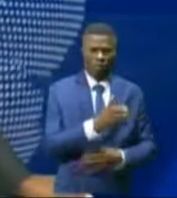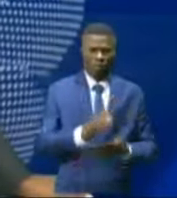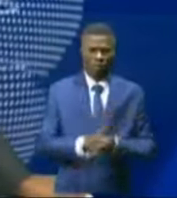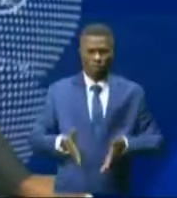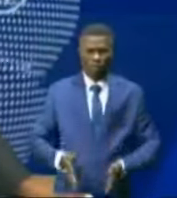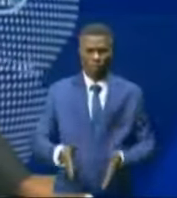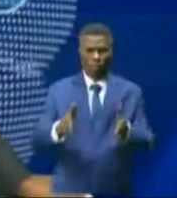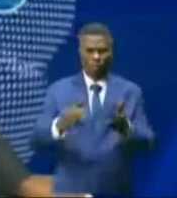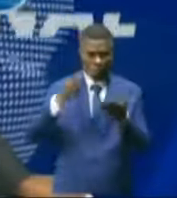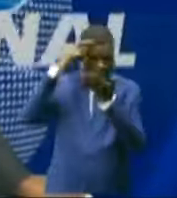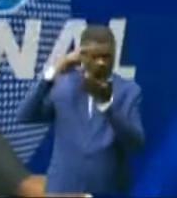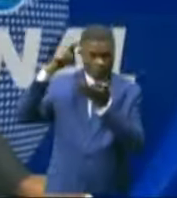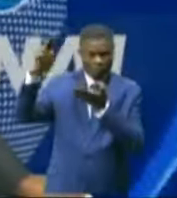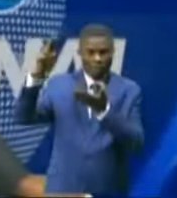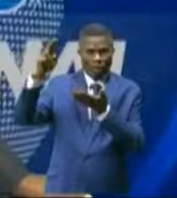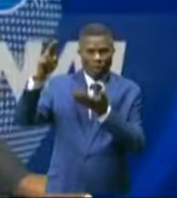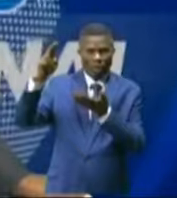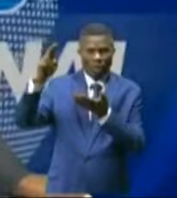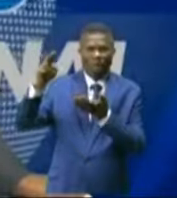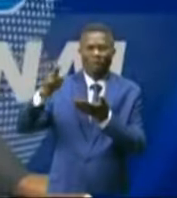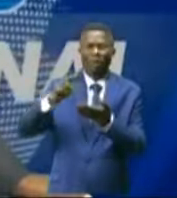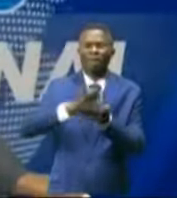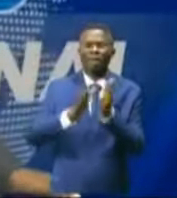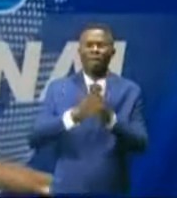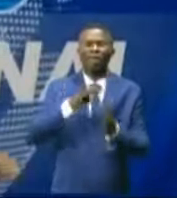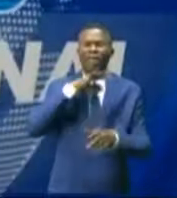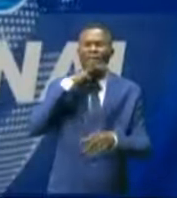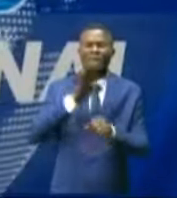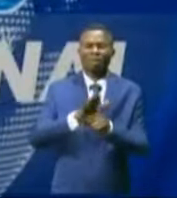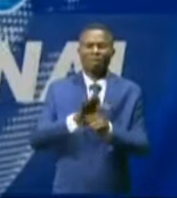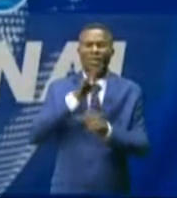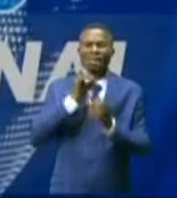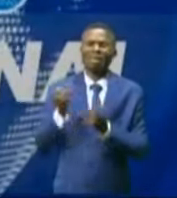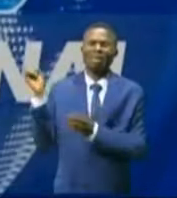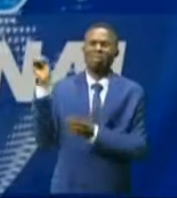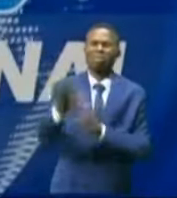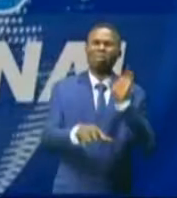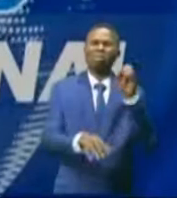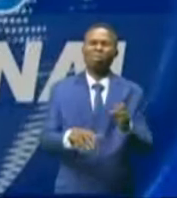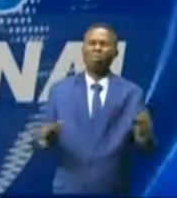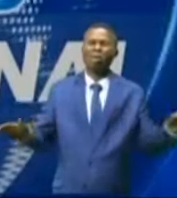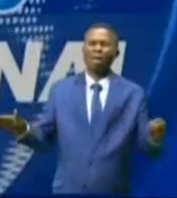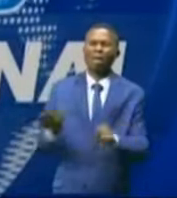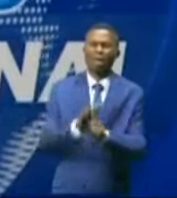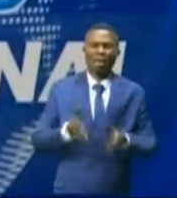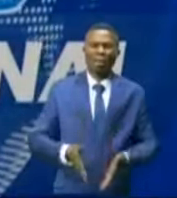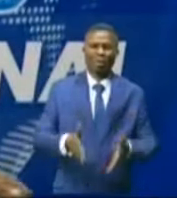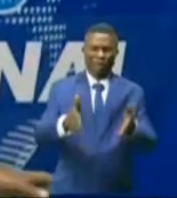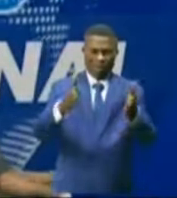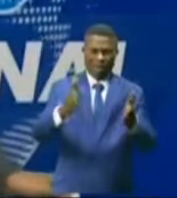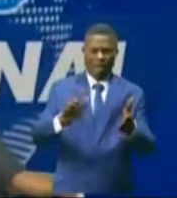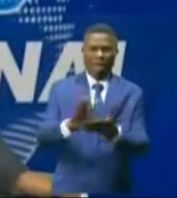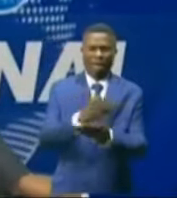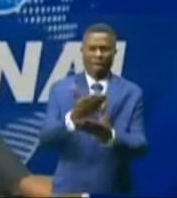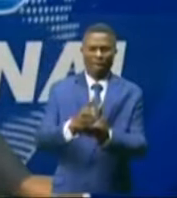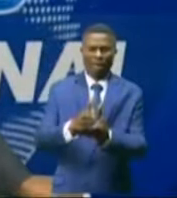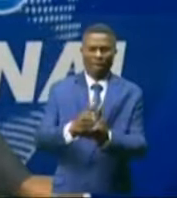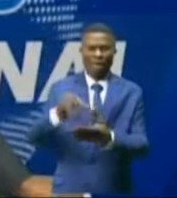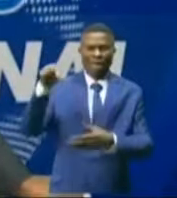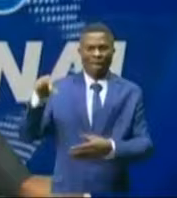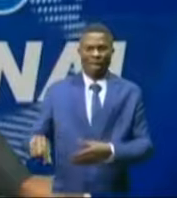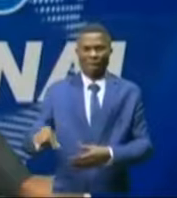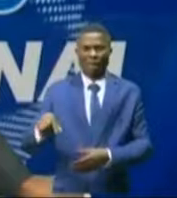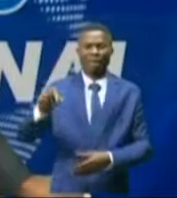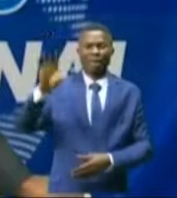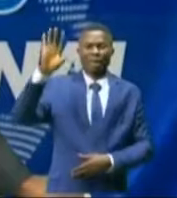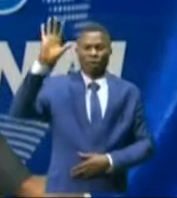La route université sous les ordures, les collines des déchets d'immondices envahissent cette route dans son tronçon compris entre Yolo